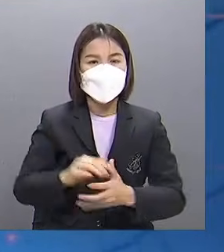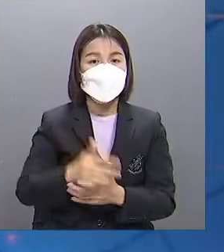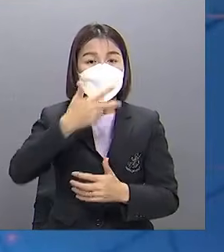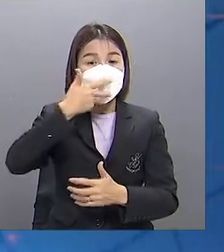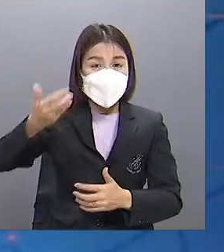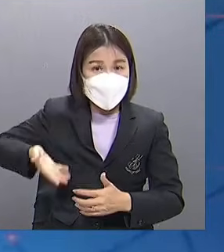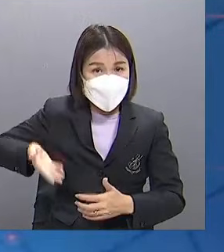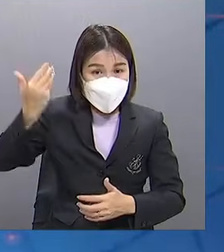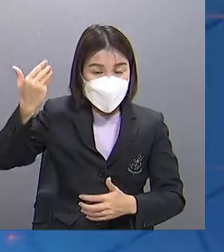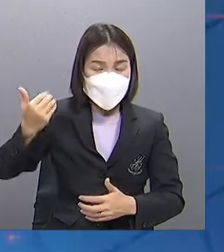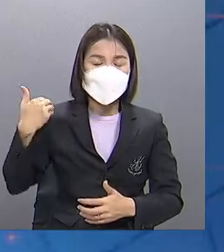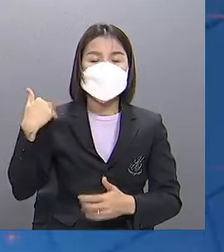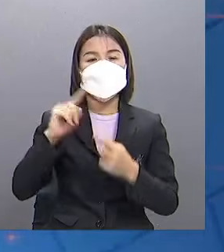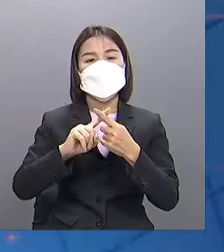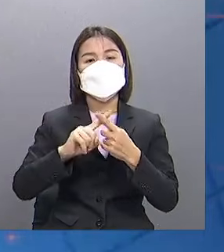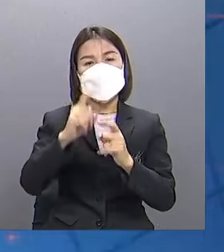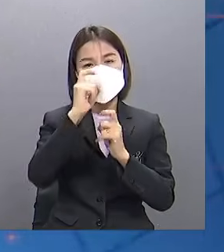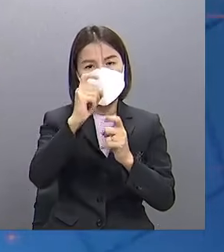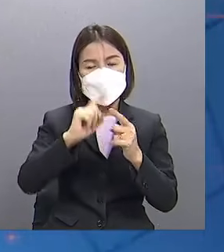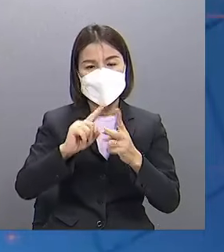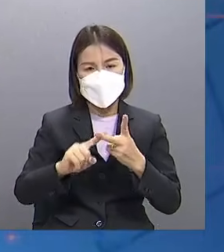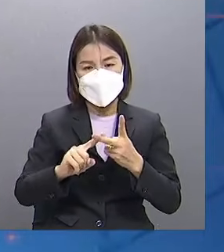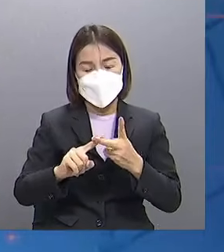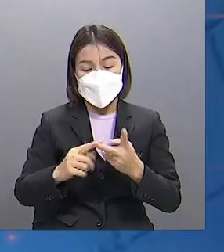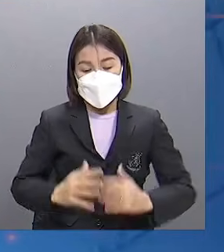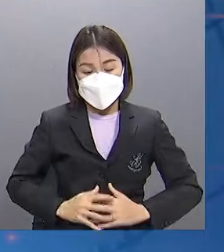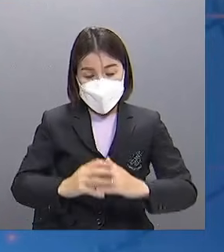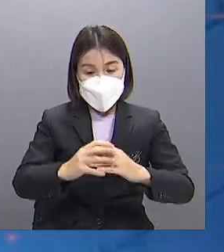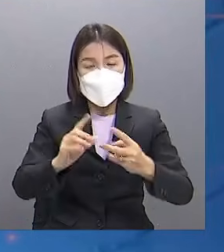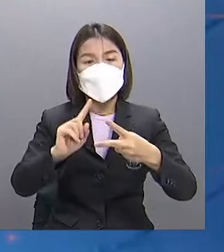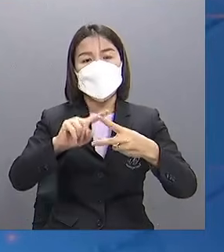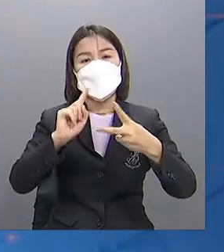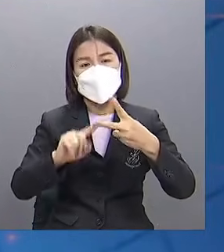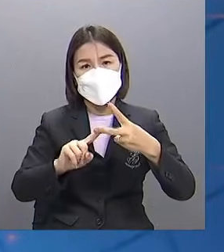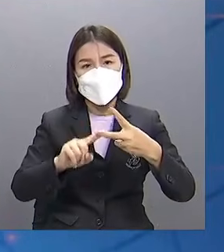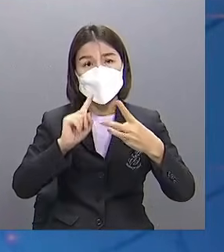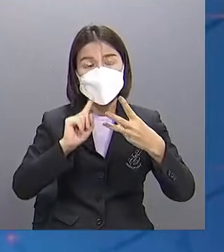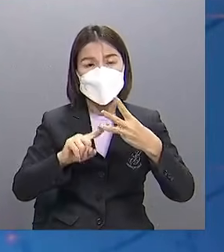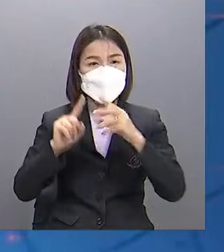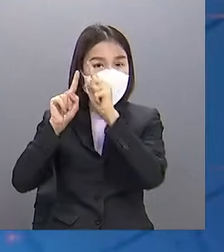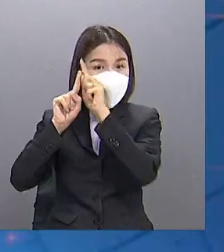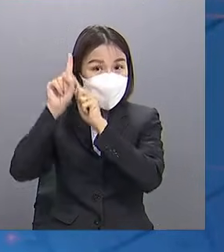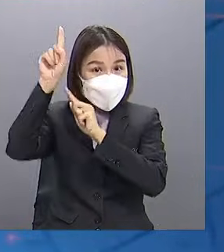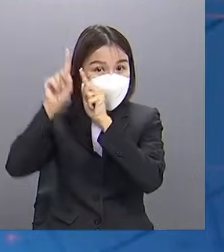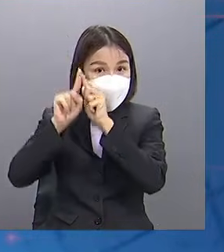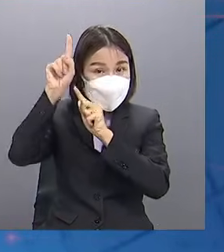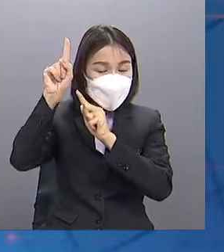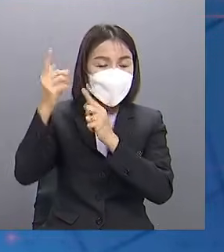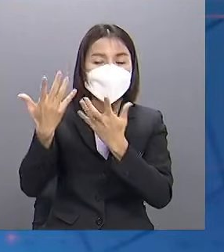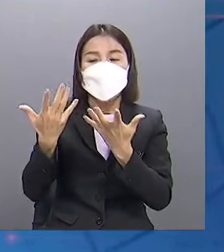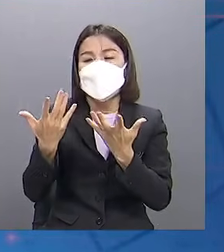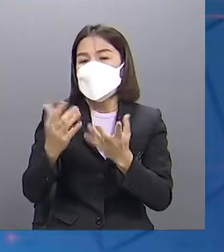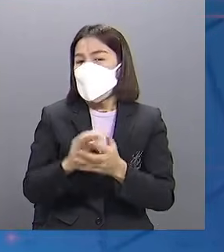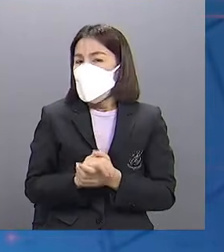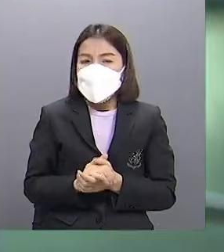เรื่องตั้งครรภ์เข้ามาเกี่ยวข้องก็ยิ่งสองเด้งนะครับหรือว่าถ้าเรามีความดันสูงในหญิงตั้งครรภ์อะไรพวกนี้นะครับก็อาจจะเป็นความเสี่ยงที่เพิ่มขึ้